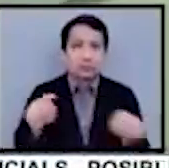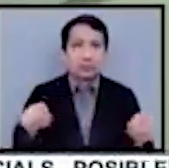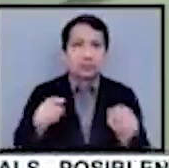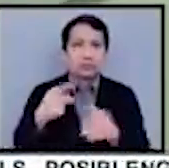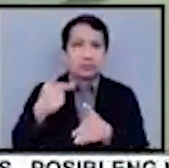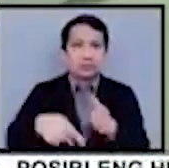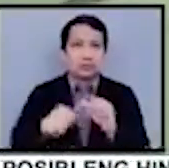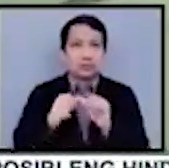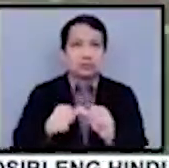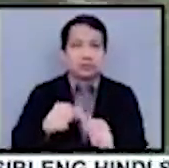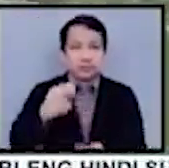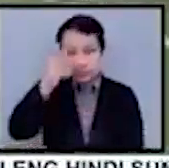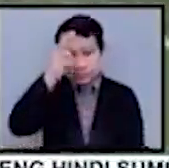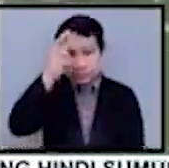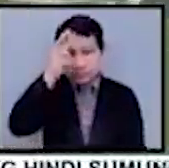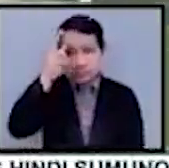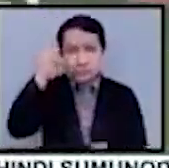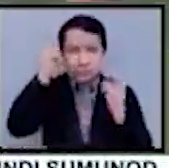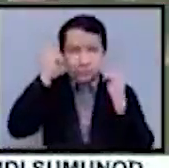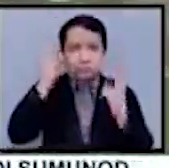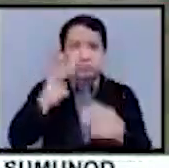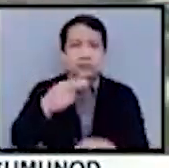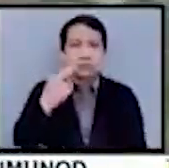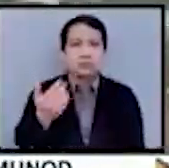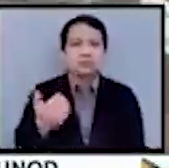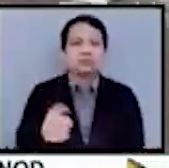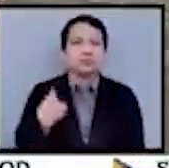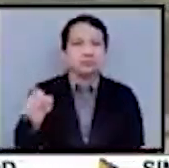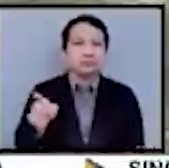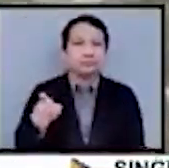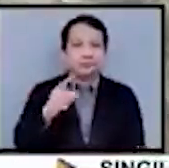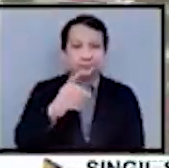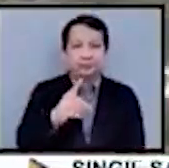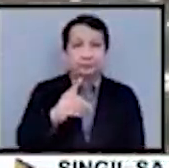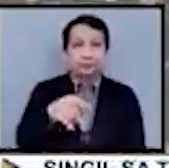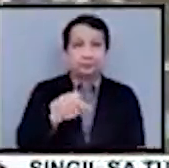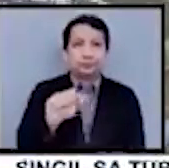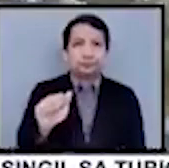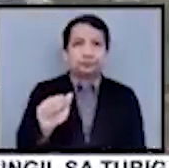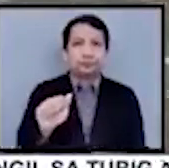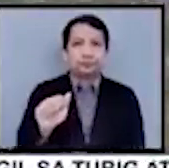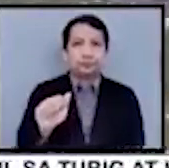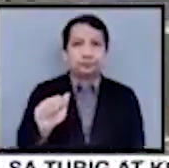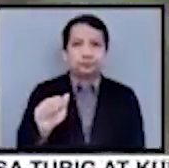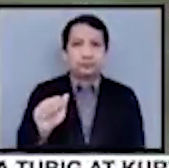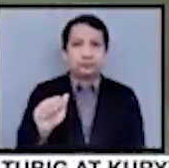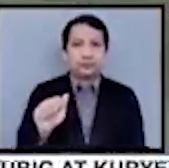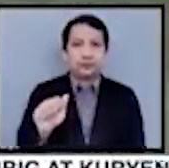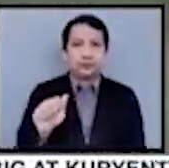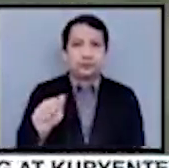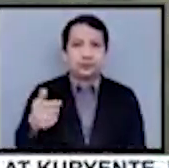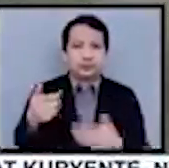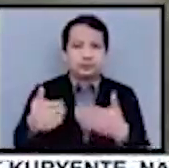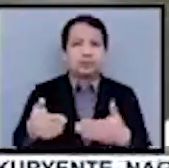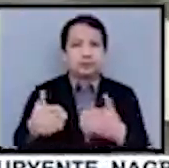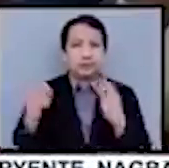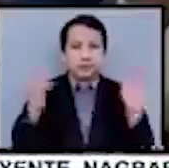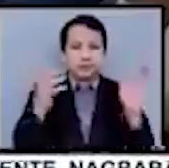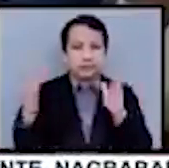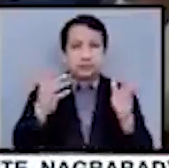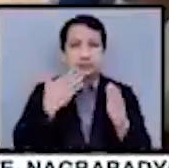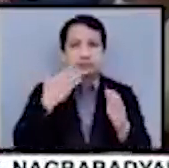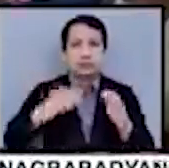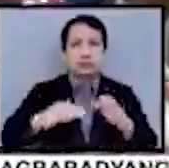manok, asukal at bigas. Sabi ng PSA, posibleng naapektuhan ang pagdaan ng bagyo o masamang panahon ng presyo ng